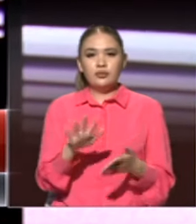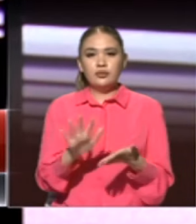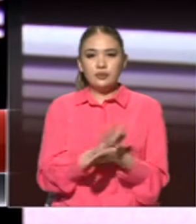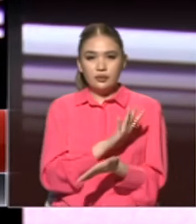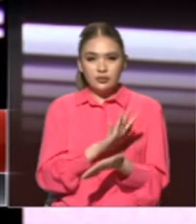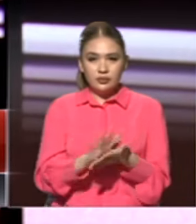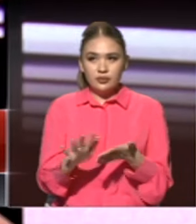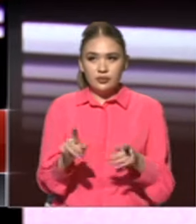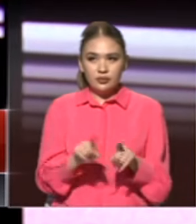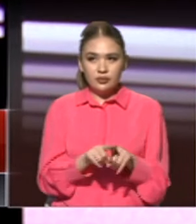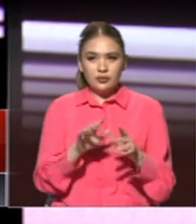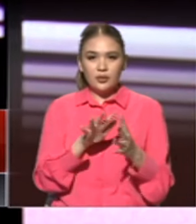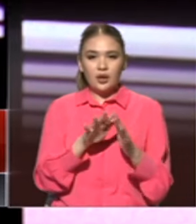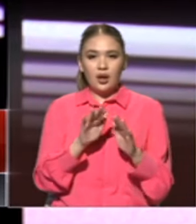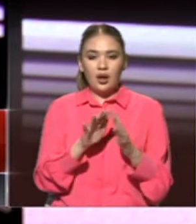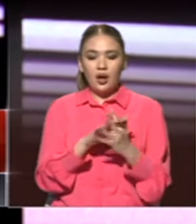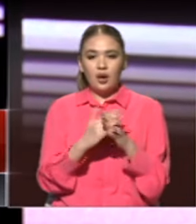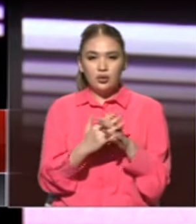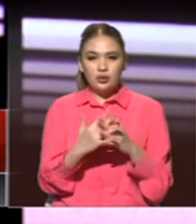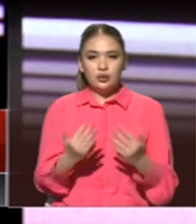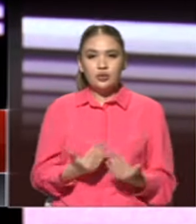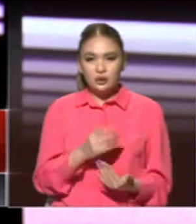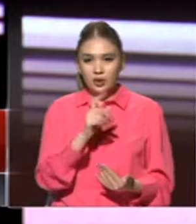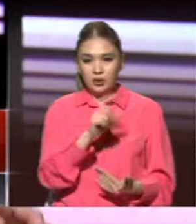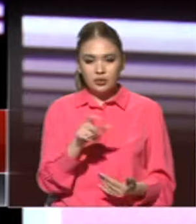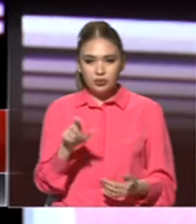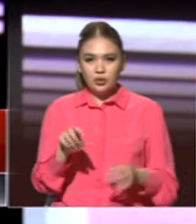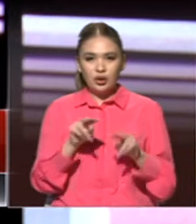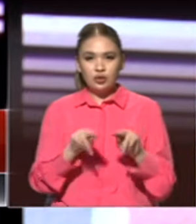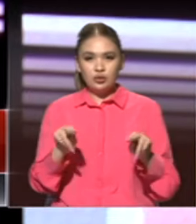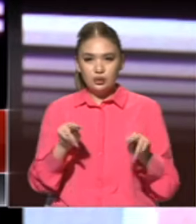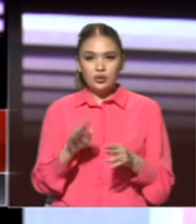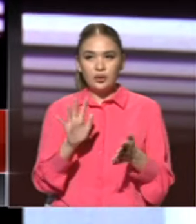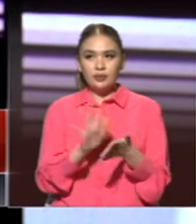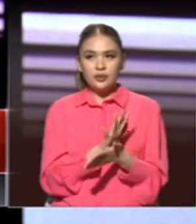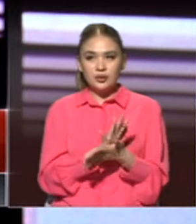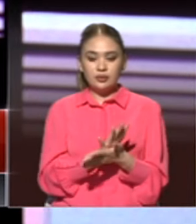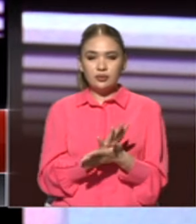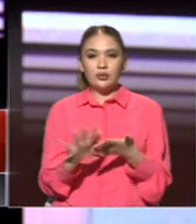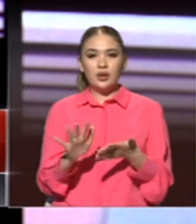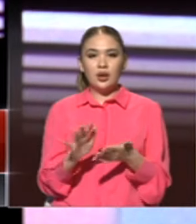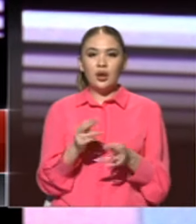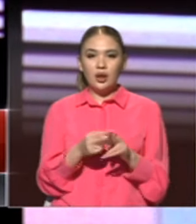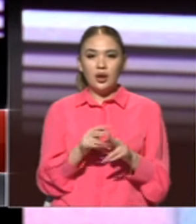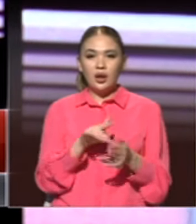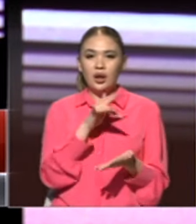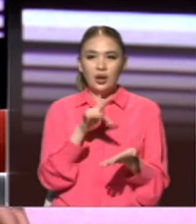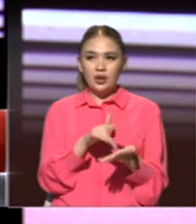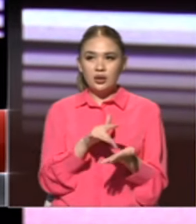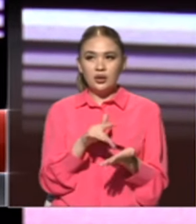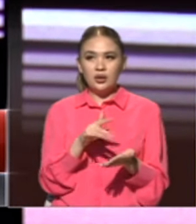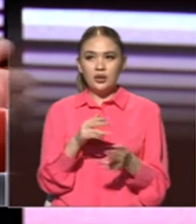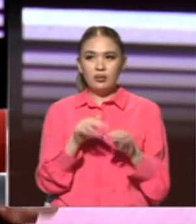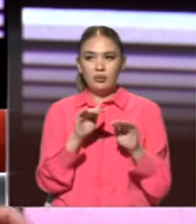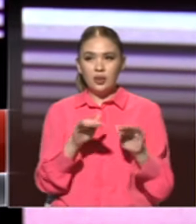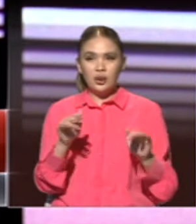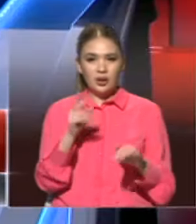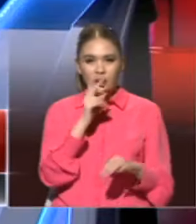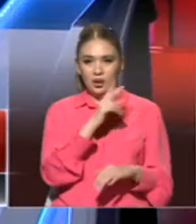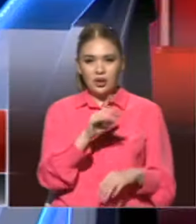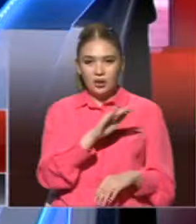тегін ауыл балаларына дайындық жасайды. YouTube желісі арқылы. Қала балалары да қатысады. Жалпы ауыл балалары көріп десе, қала балалары енді айтып отыр ғой, қосымша